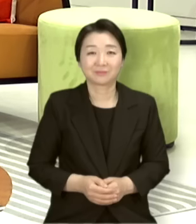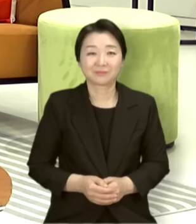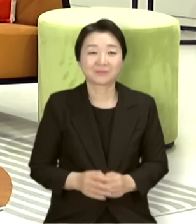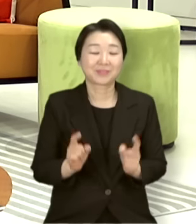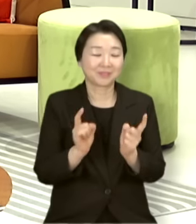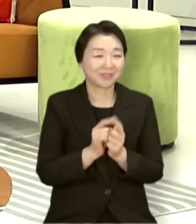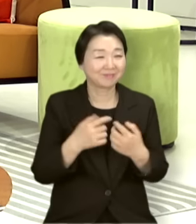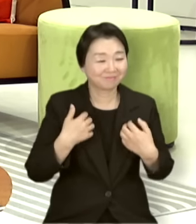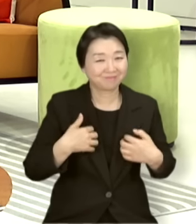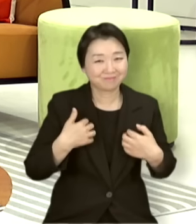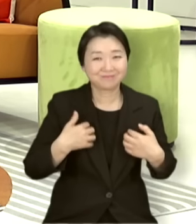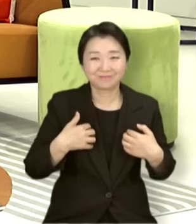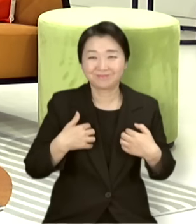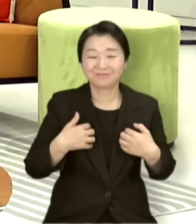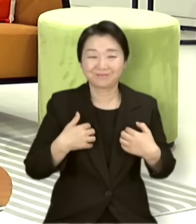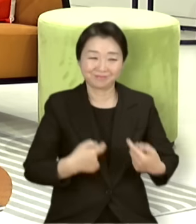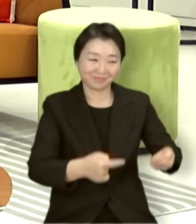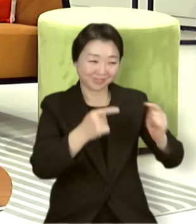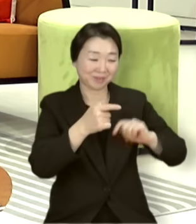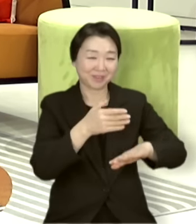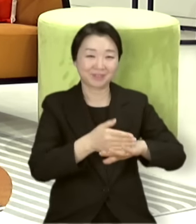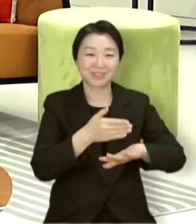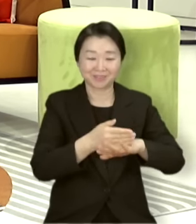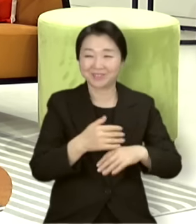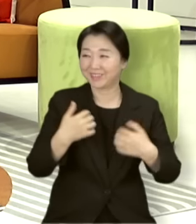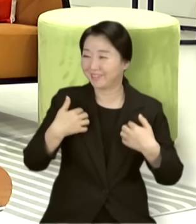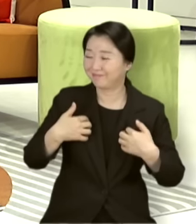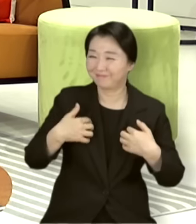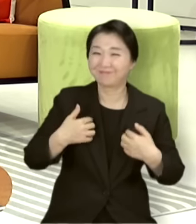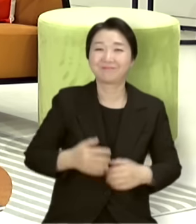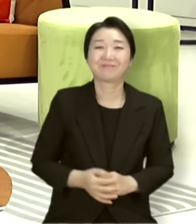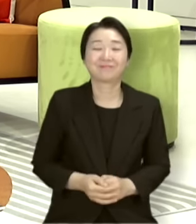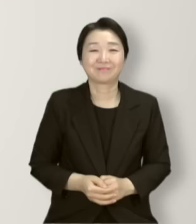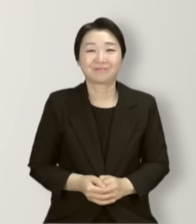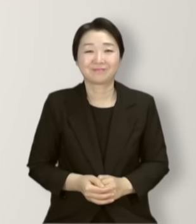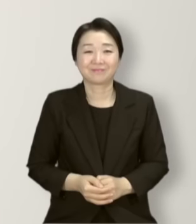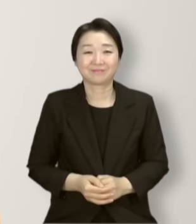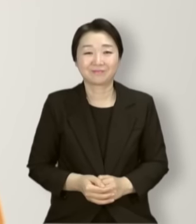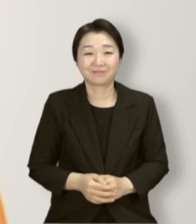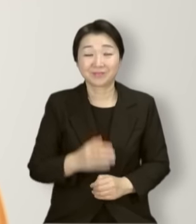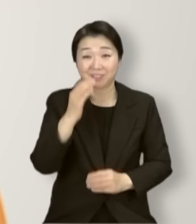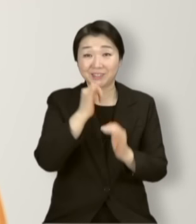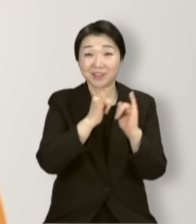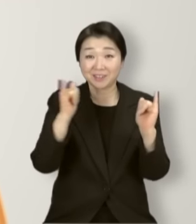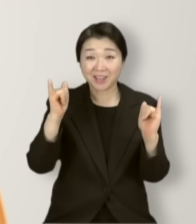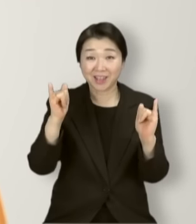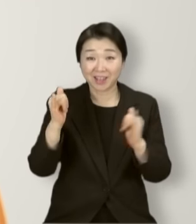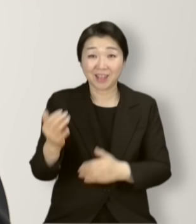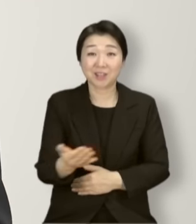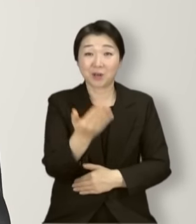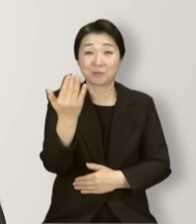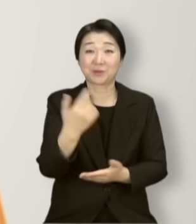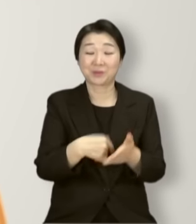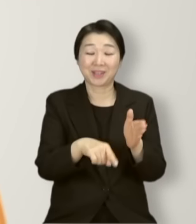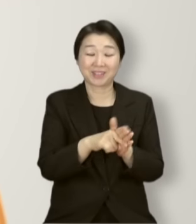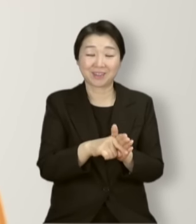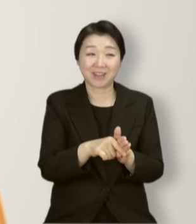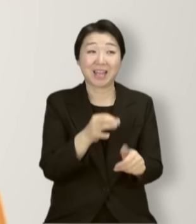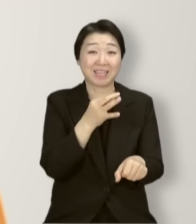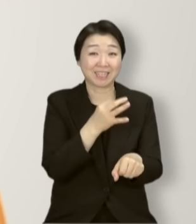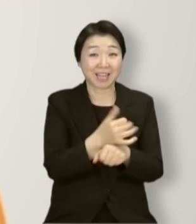총장님 정말 반갑습니다. 예, 감사합니다. 나와주셔서 정말 감사드립니다. 예, 감사합니다. 총장님 저희 시청자 여러분들 위해서 간단하게 소개